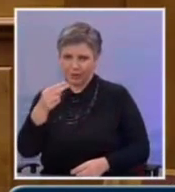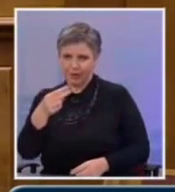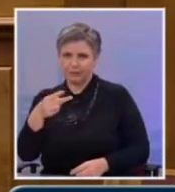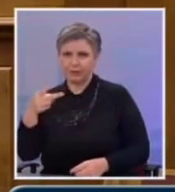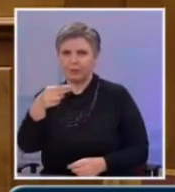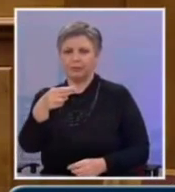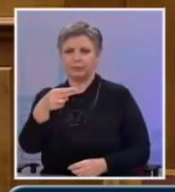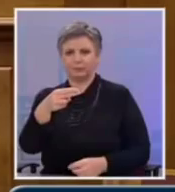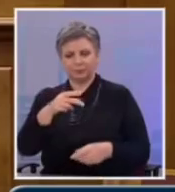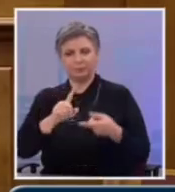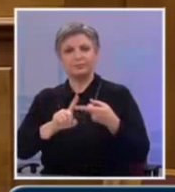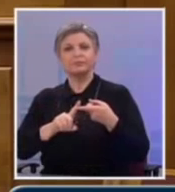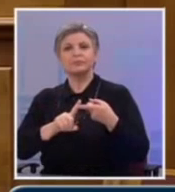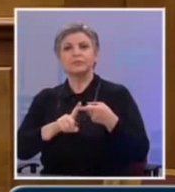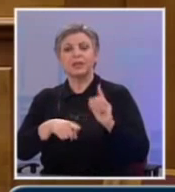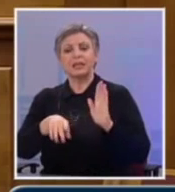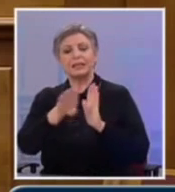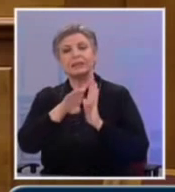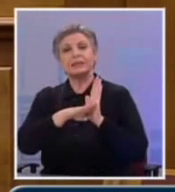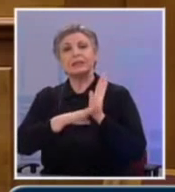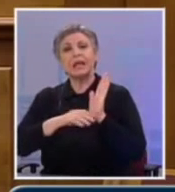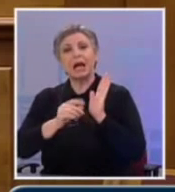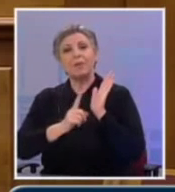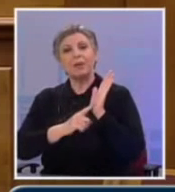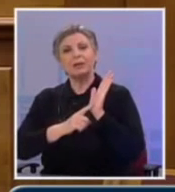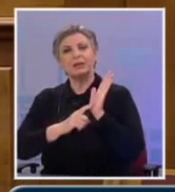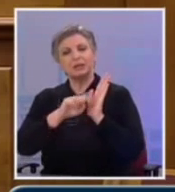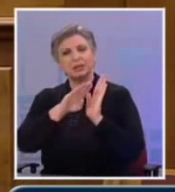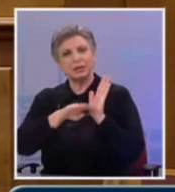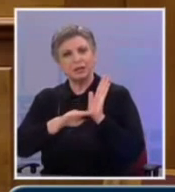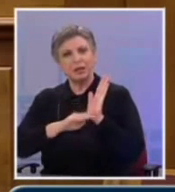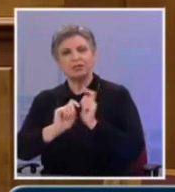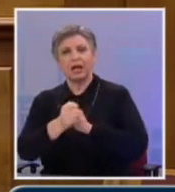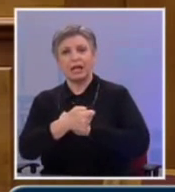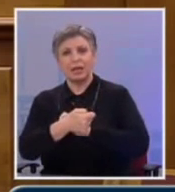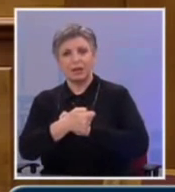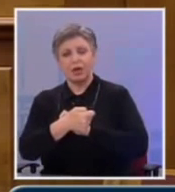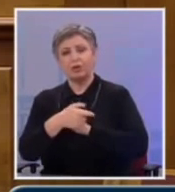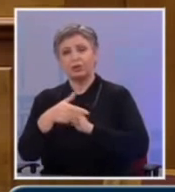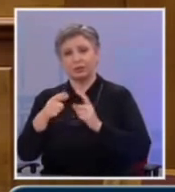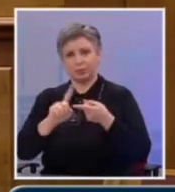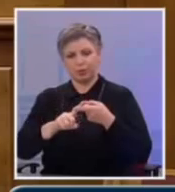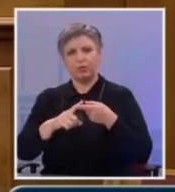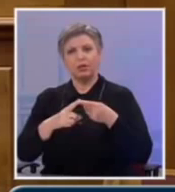Συνταγματική αναθεώρηση και συναίνεση στην εκλογή προέδρου της δημοκρατίας.